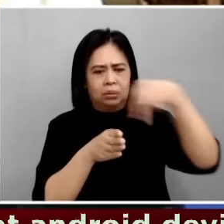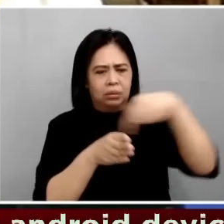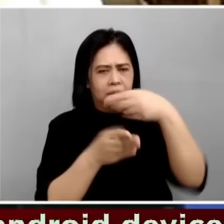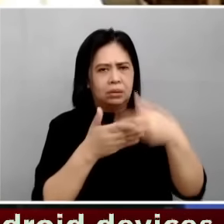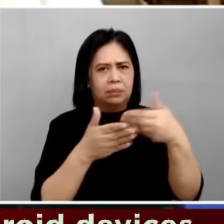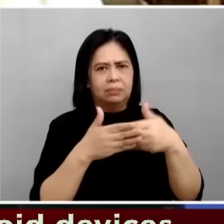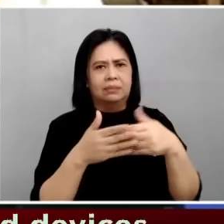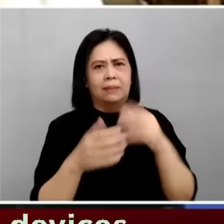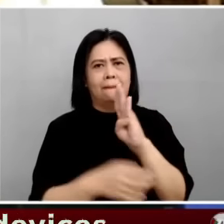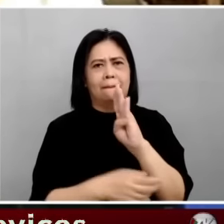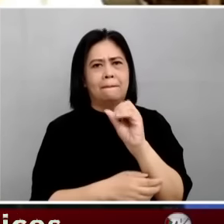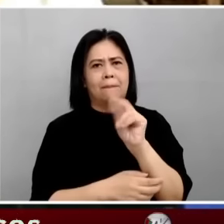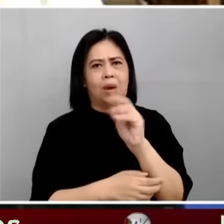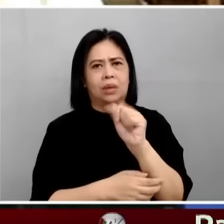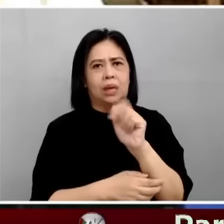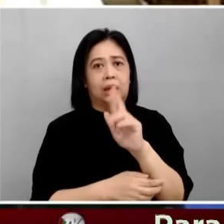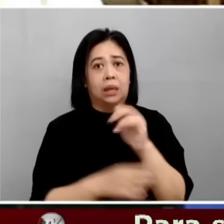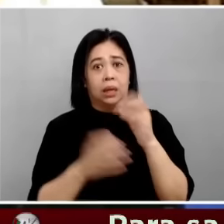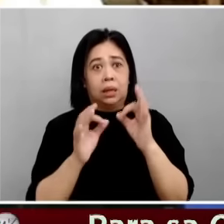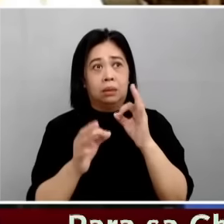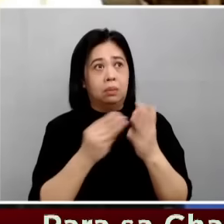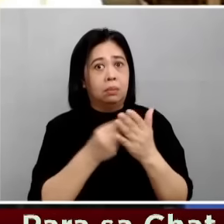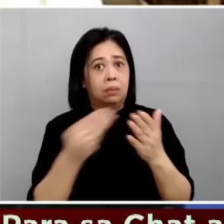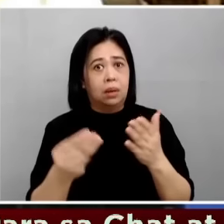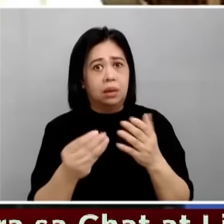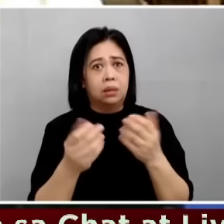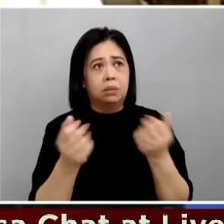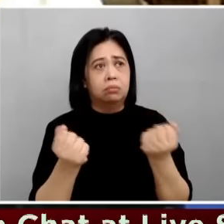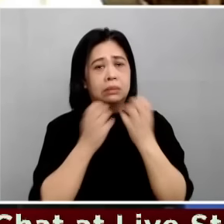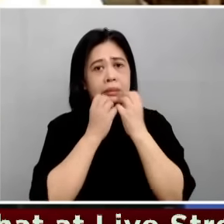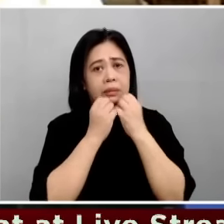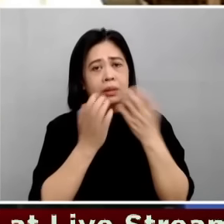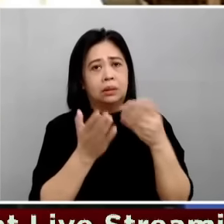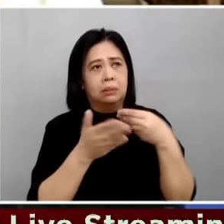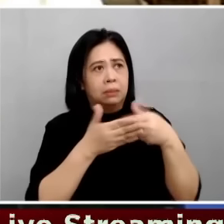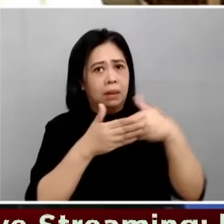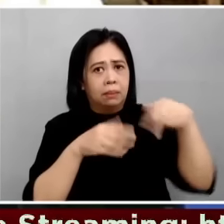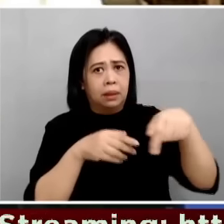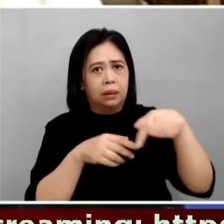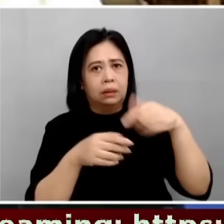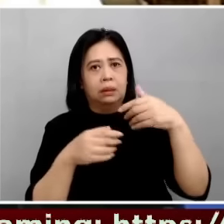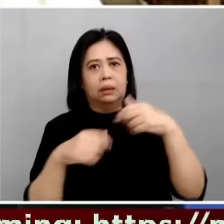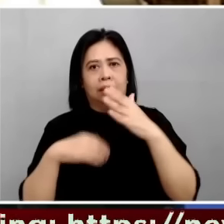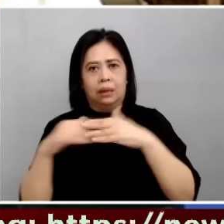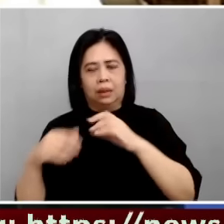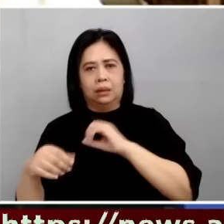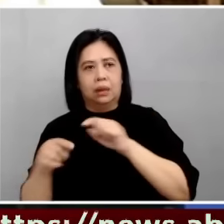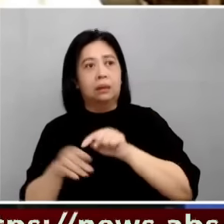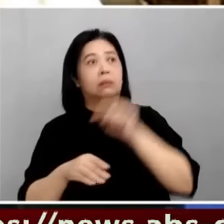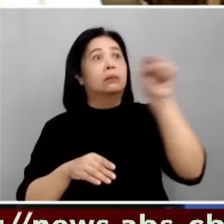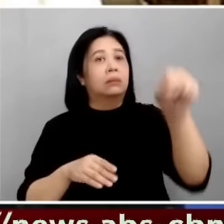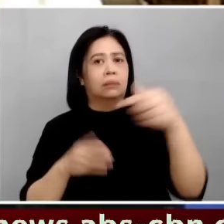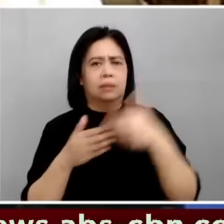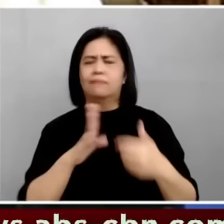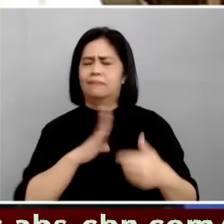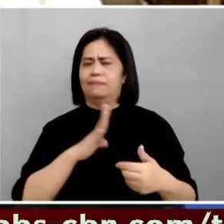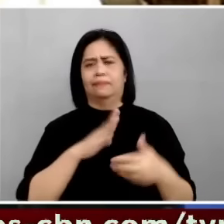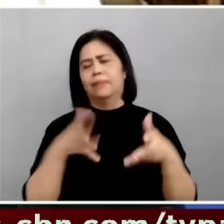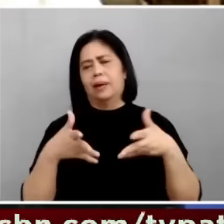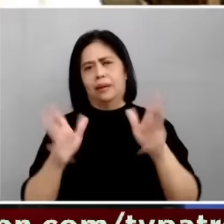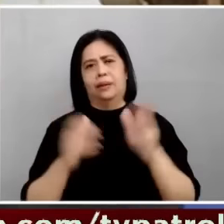boundary. Kung yung pong pupuntahan naman nila para mag-avail itong mga essential goods and services is nasa kabila lang at malapit, inaalaw naman po